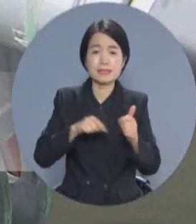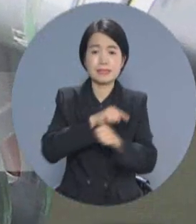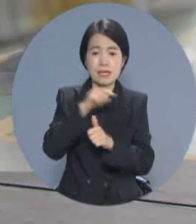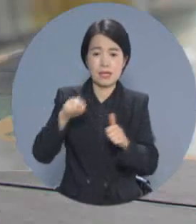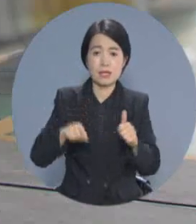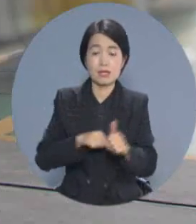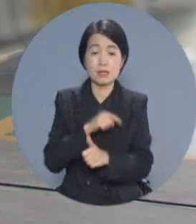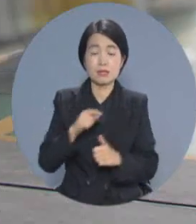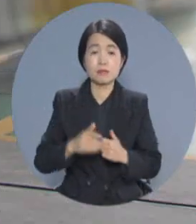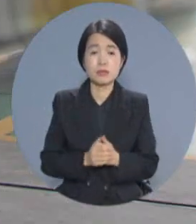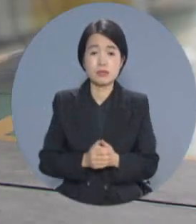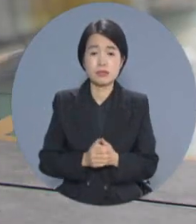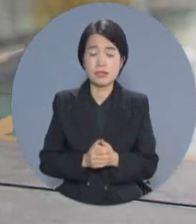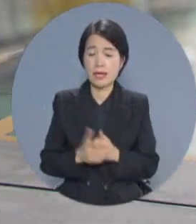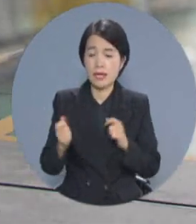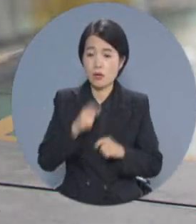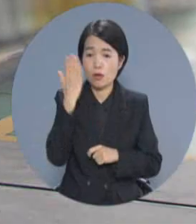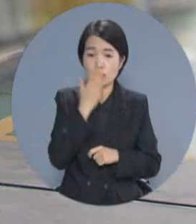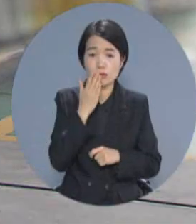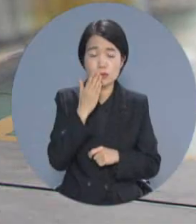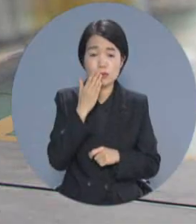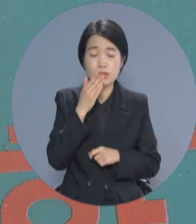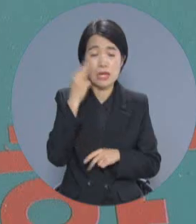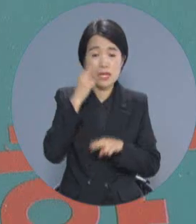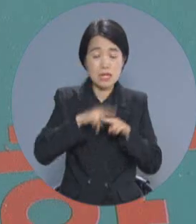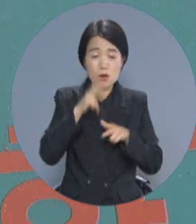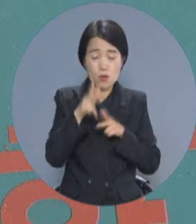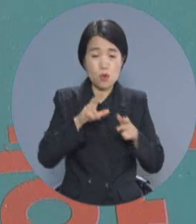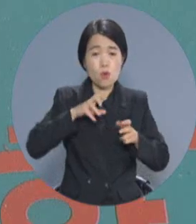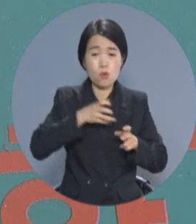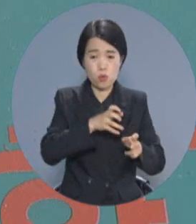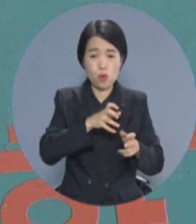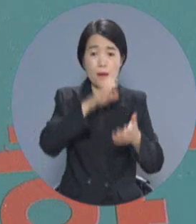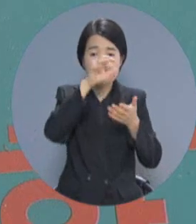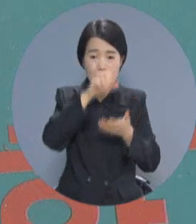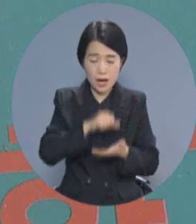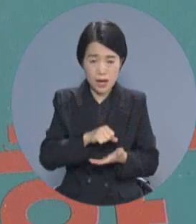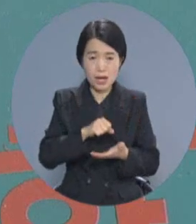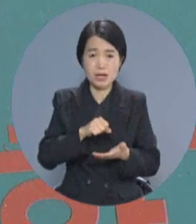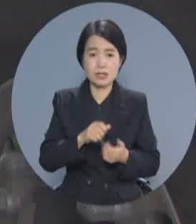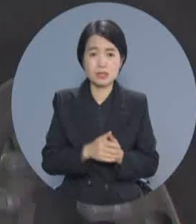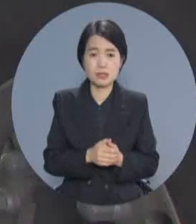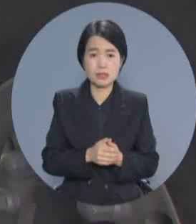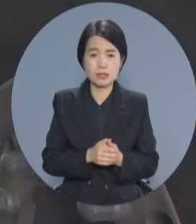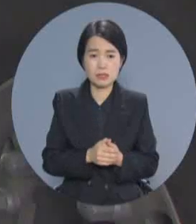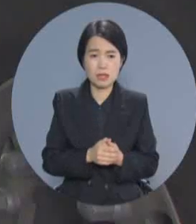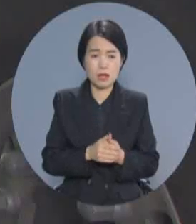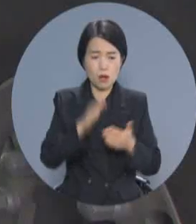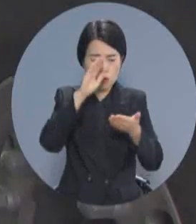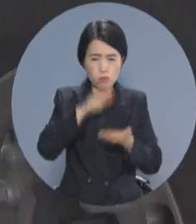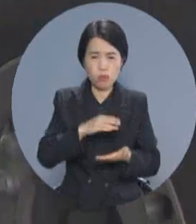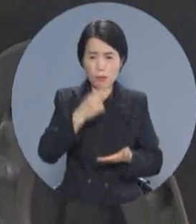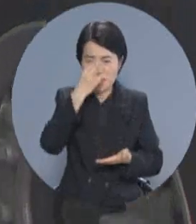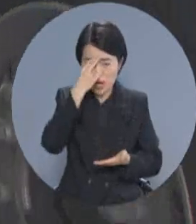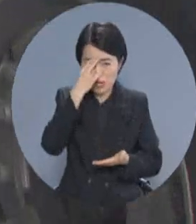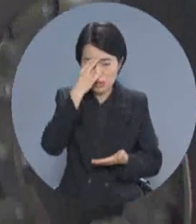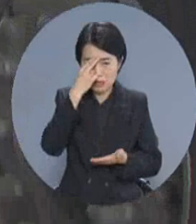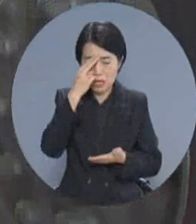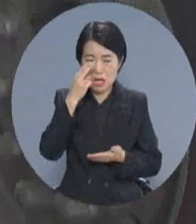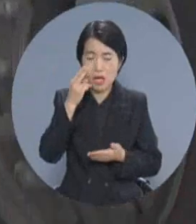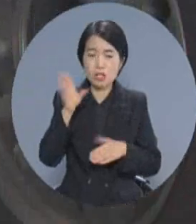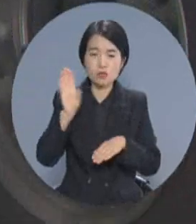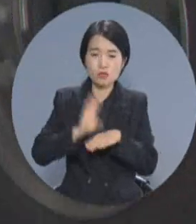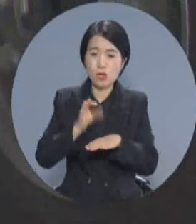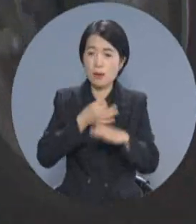걸렸습니다. 주로 가까운 여수 정유공장에서 탱크로리를 통해 공급받았는데 운송길이 막히면서 비용을 더